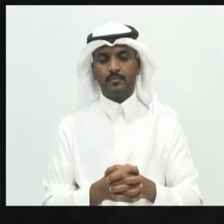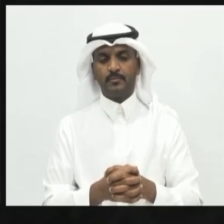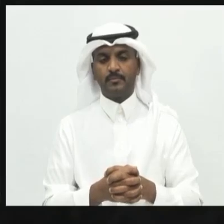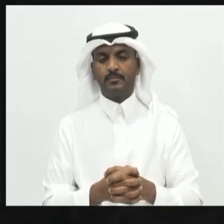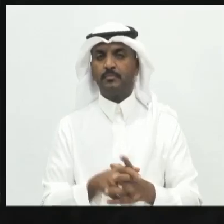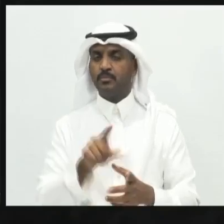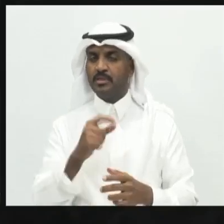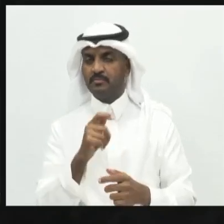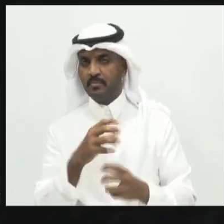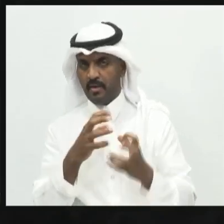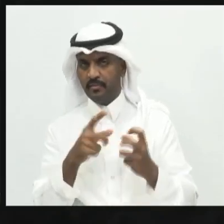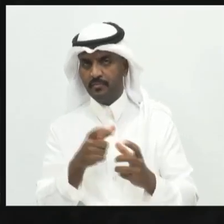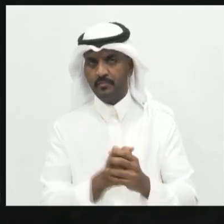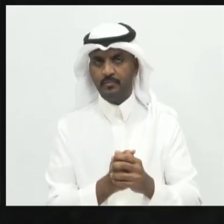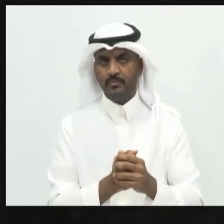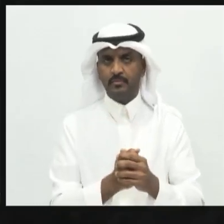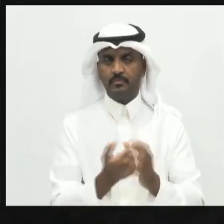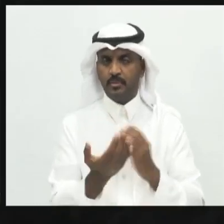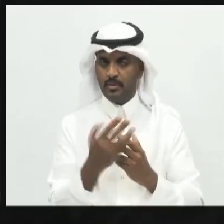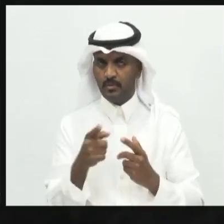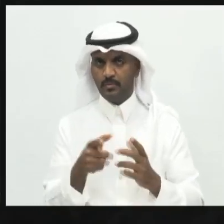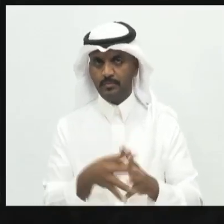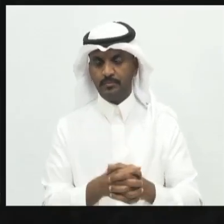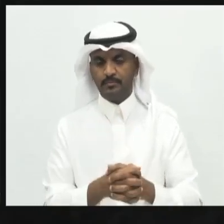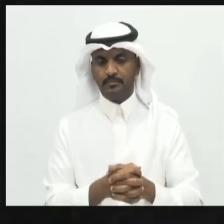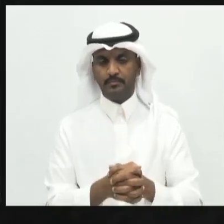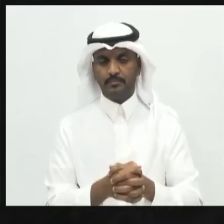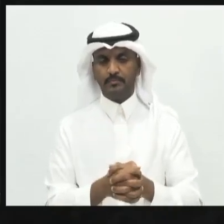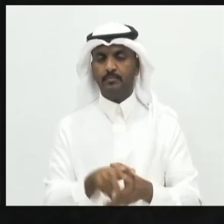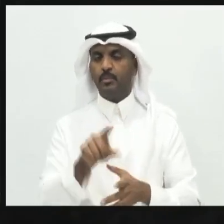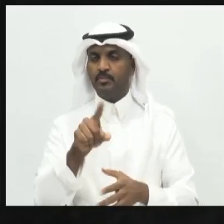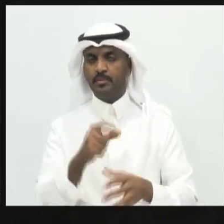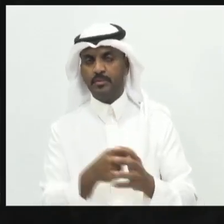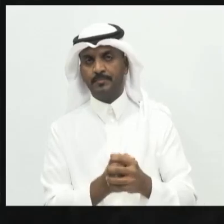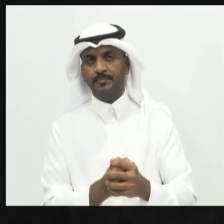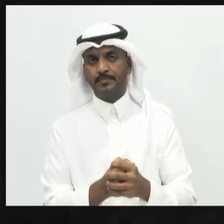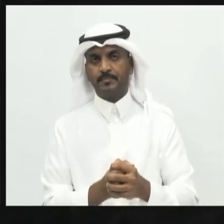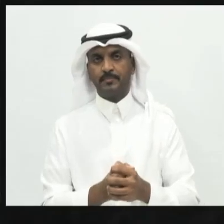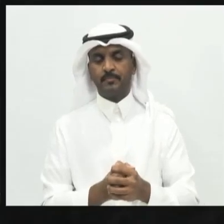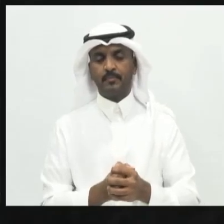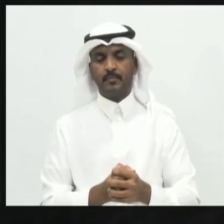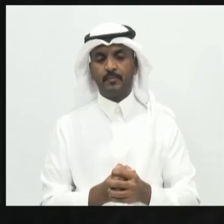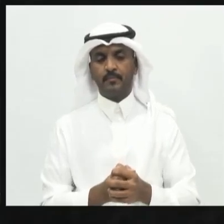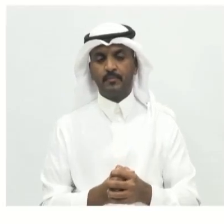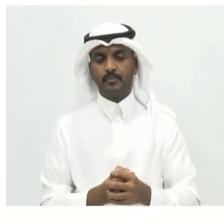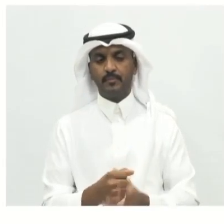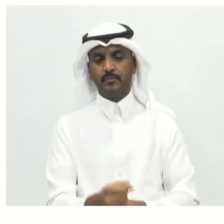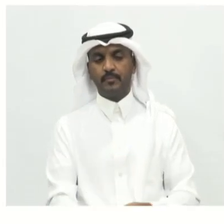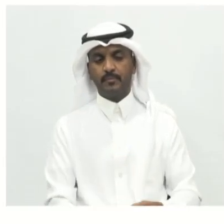جيد هذا تعريف من يذكر لنا ايضا ممتاز اذا